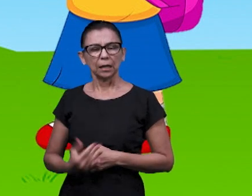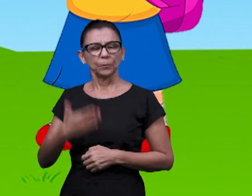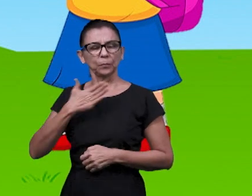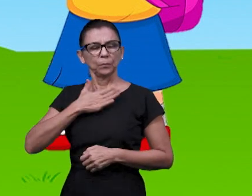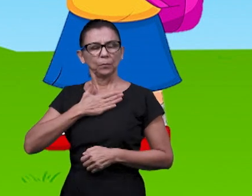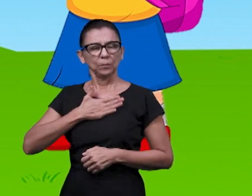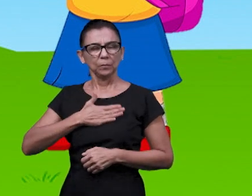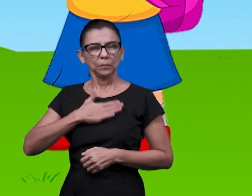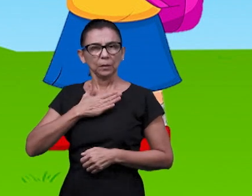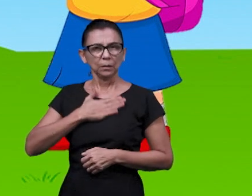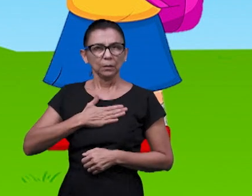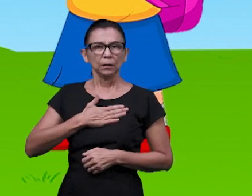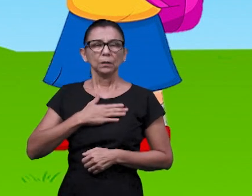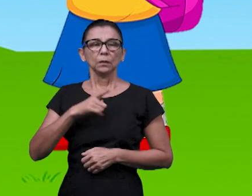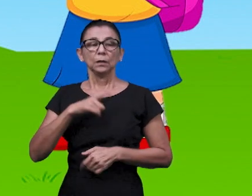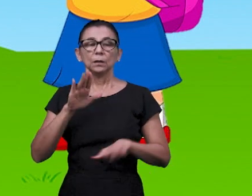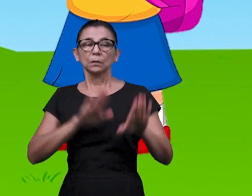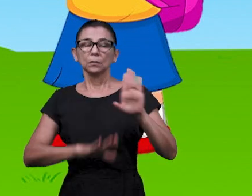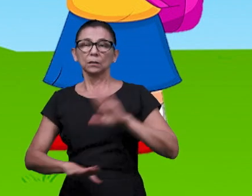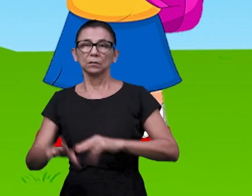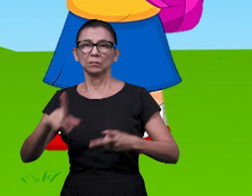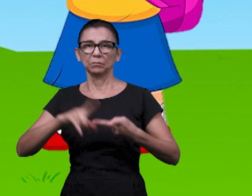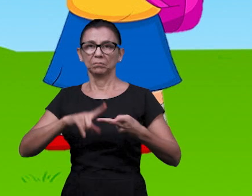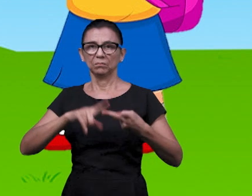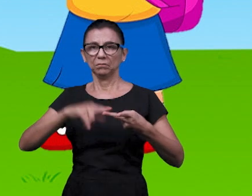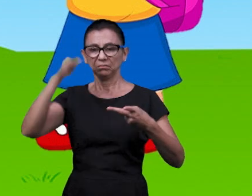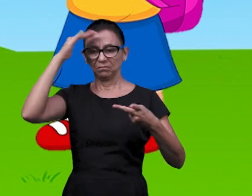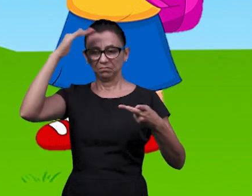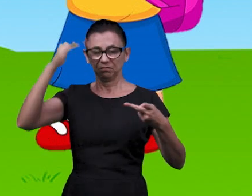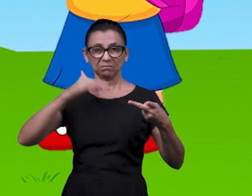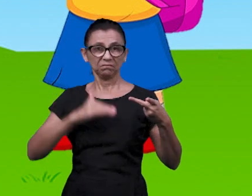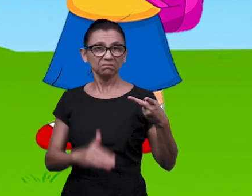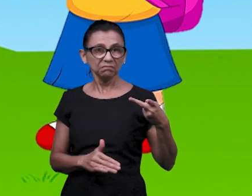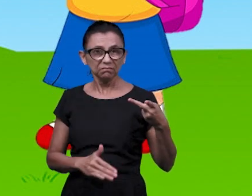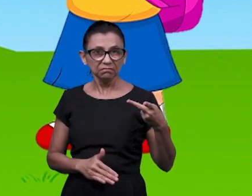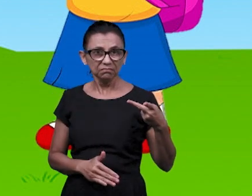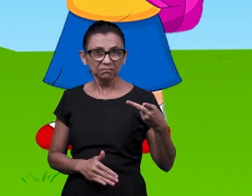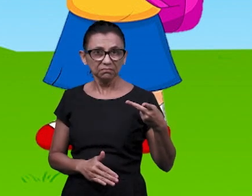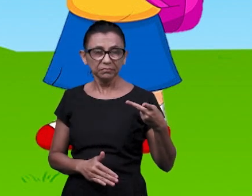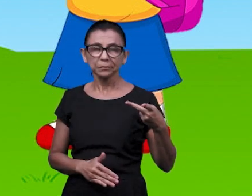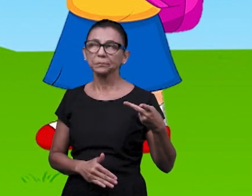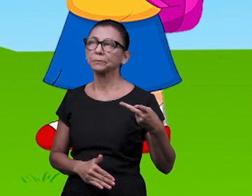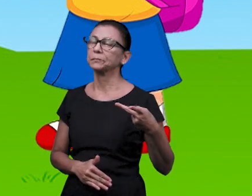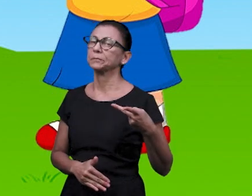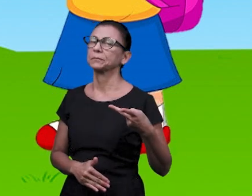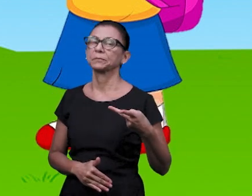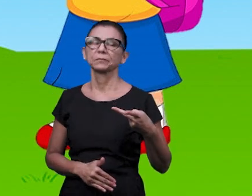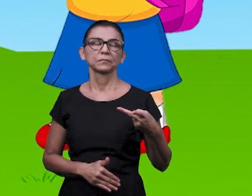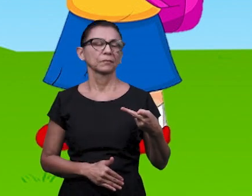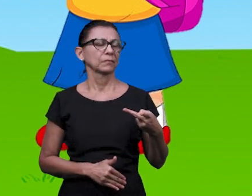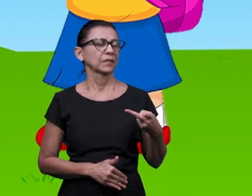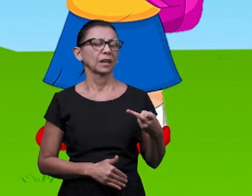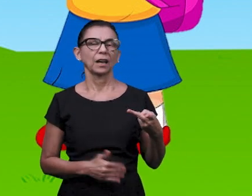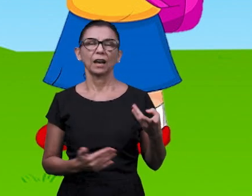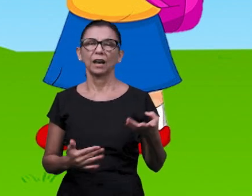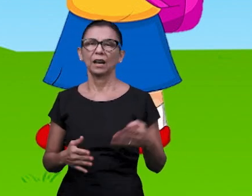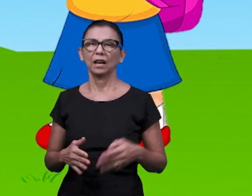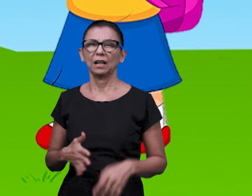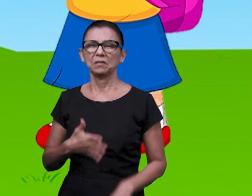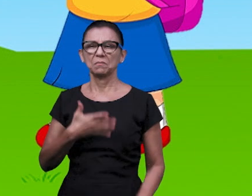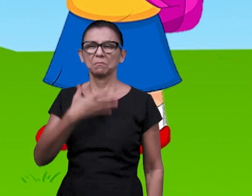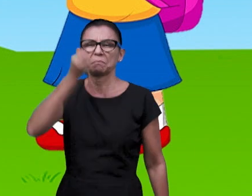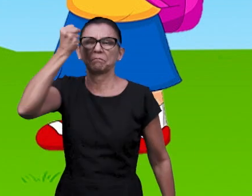avec précaution. L'encensé, comme était le cas de Donija, il est imprudent, il n'a